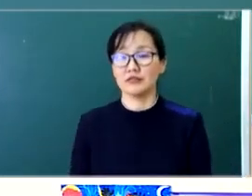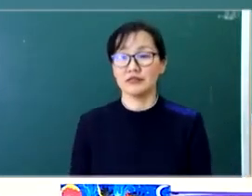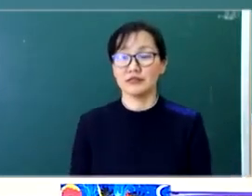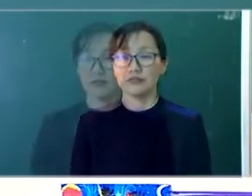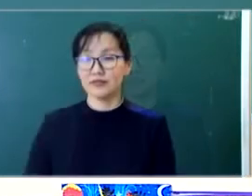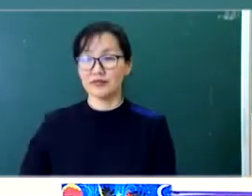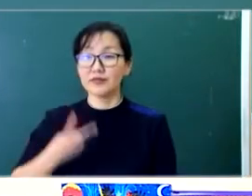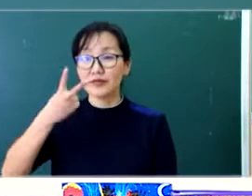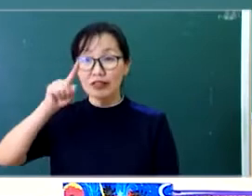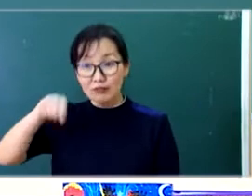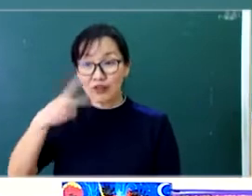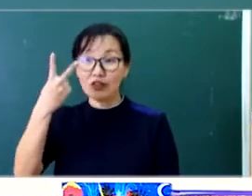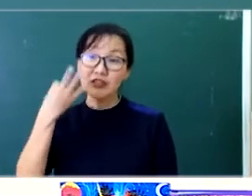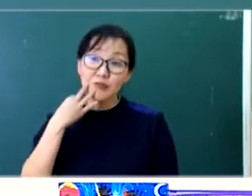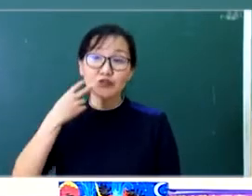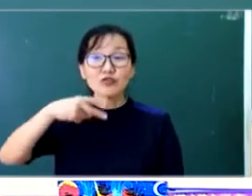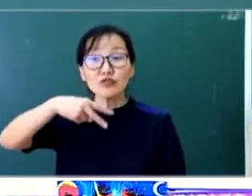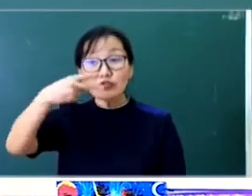бүхлөөр тоомлохоор